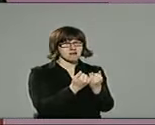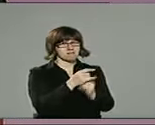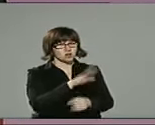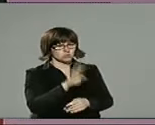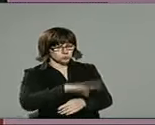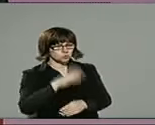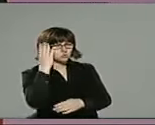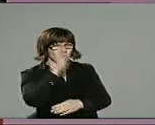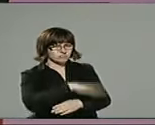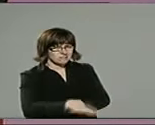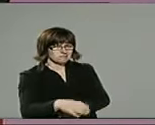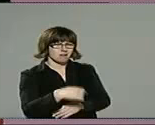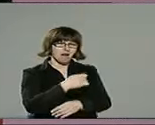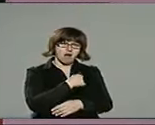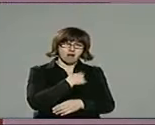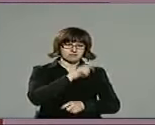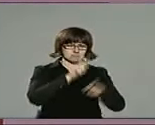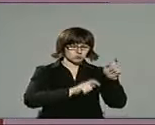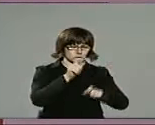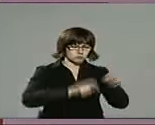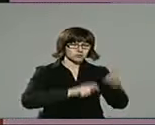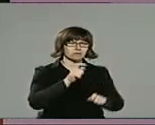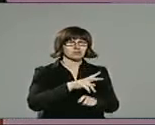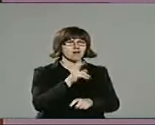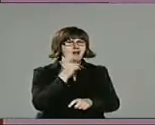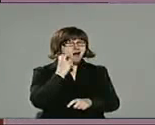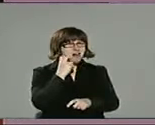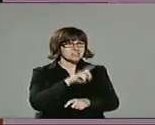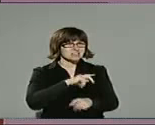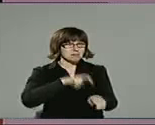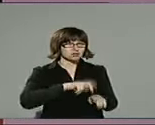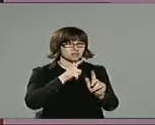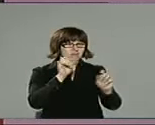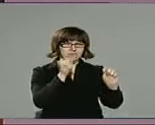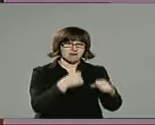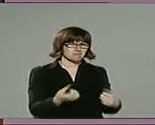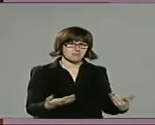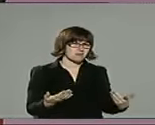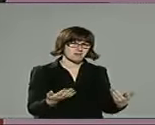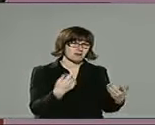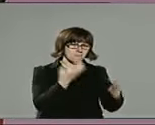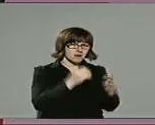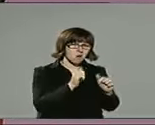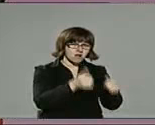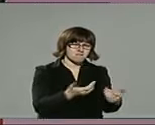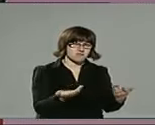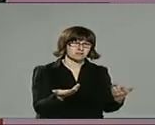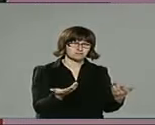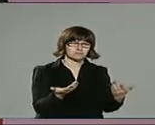ihrer Kinder. Für die Ängste von Menschen, im Alter nicht mehr selbstständig leben zu können und auf Hilfe angewiesen zu